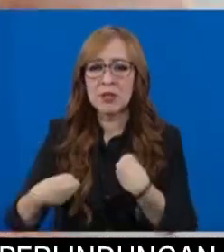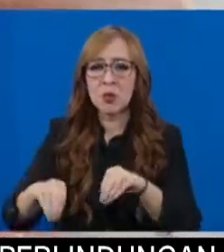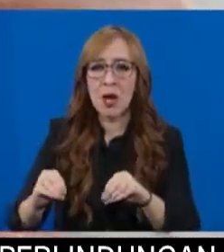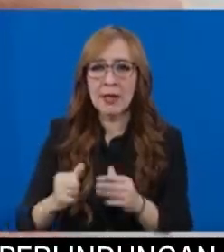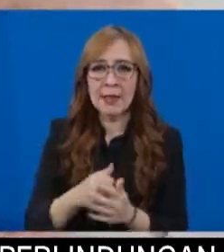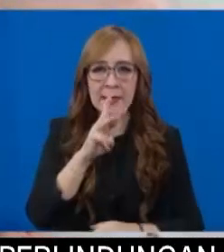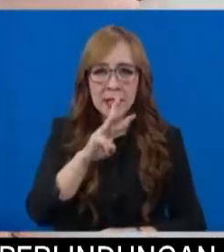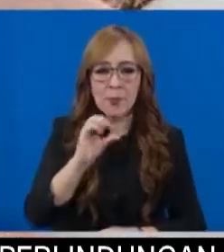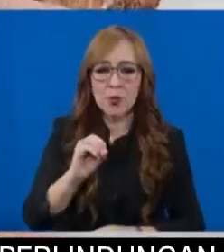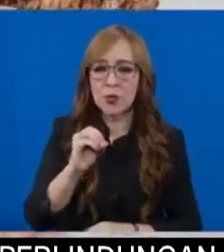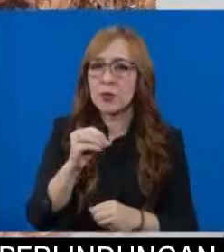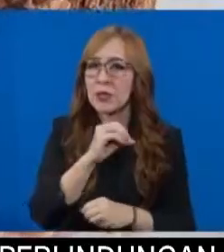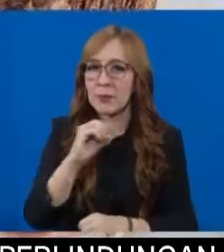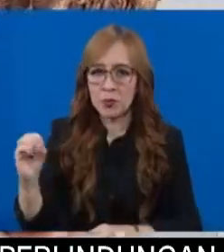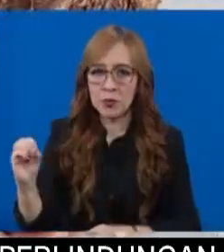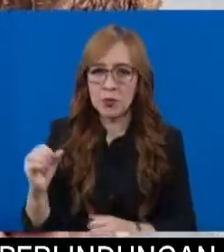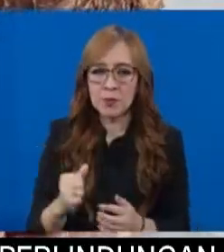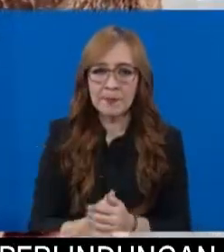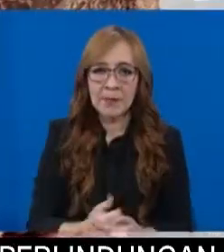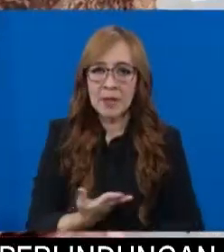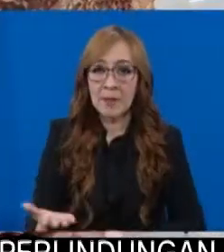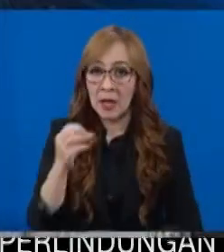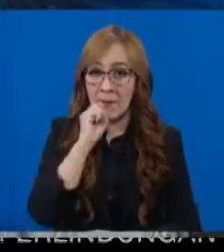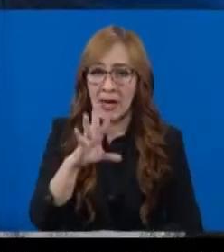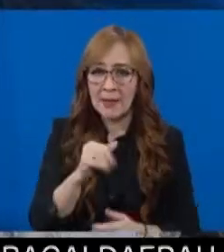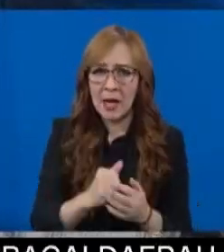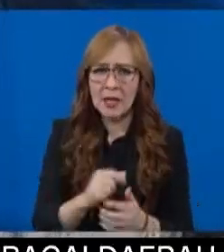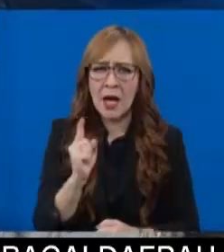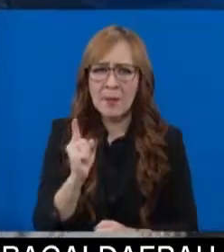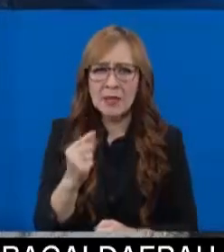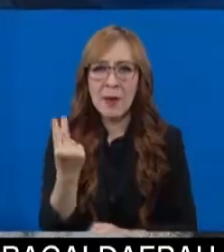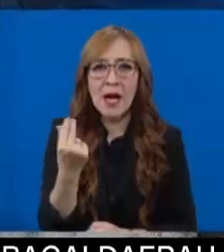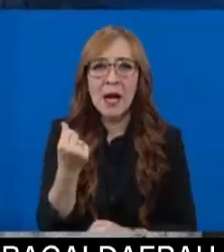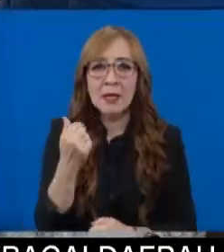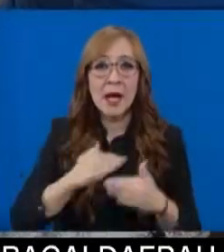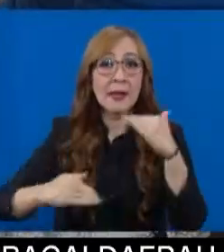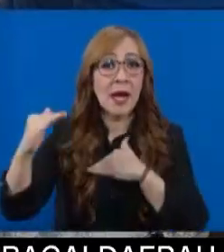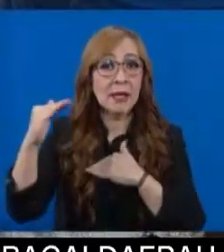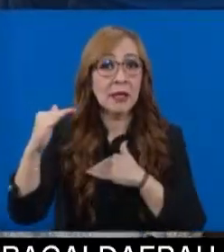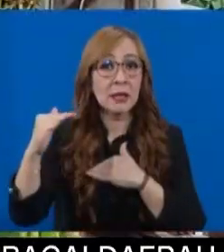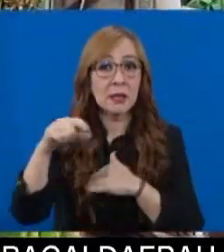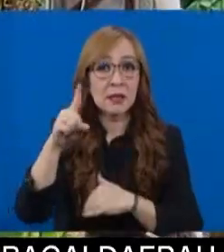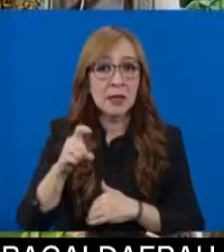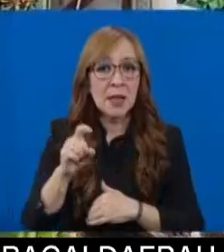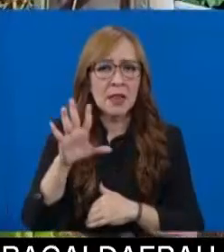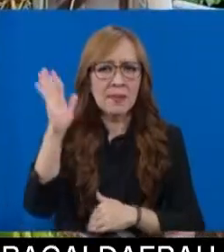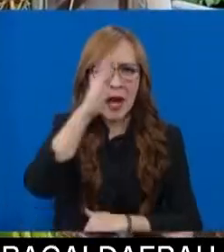per kg menurut para pedagang loncatnya harga ayam ini terjadi sejak 5 hari terakhir